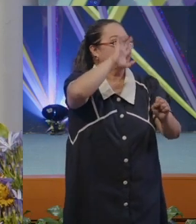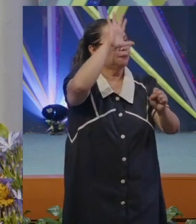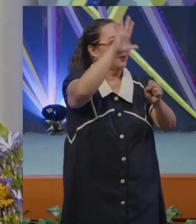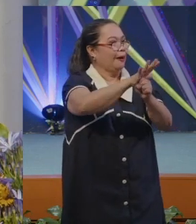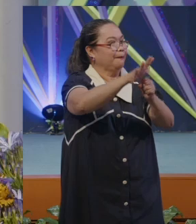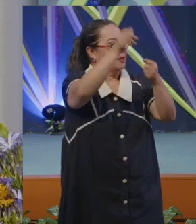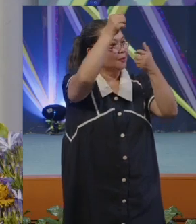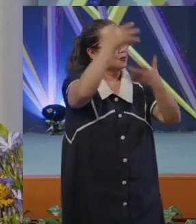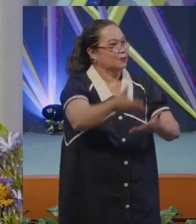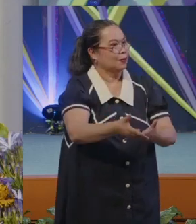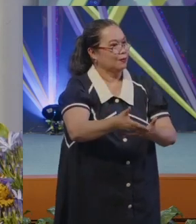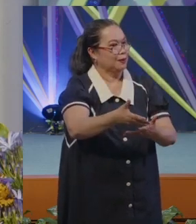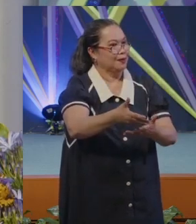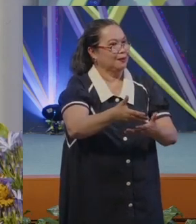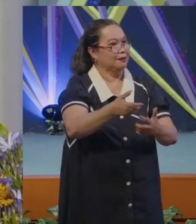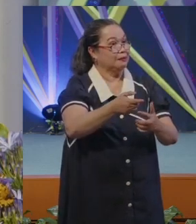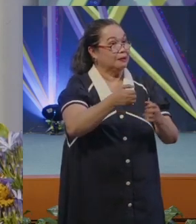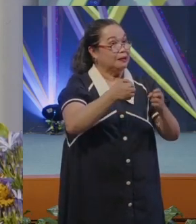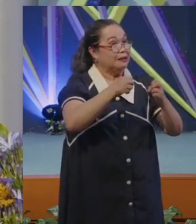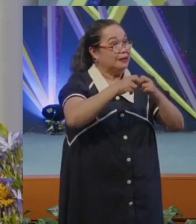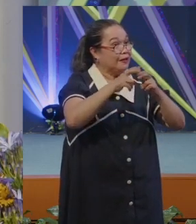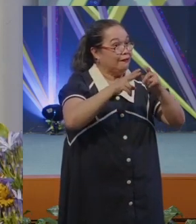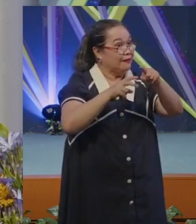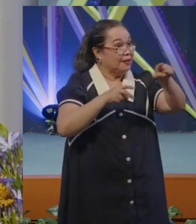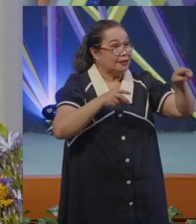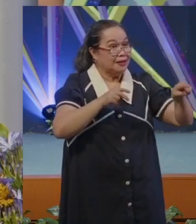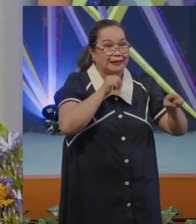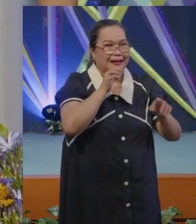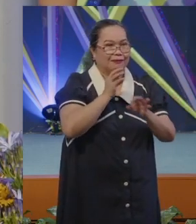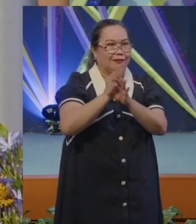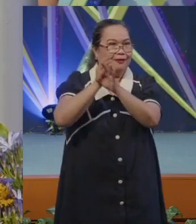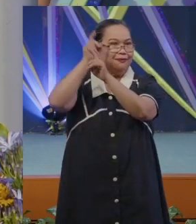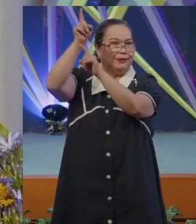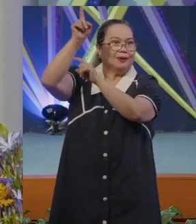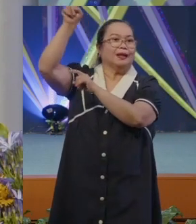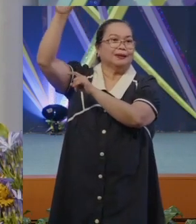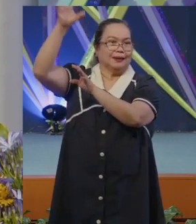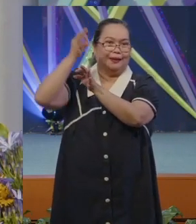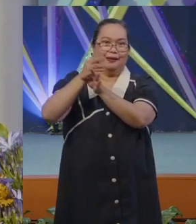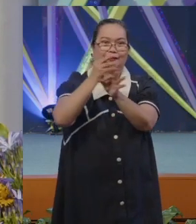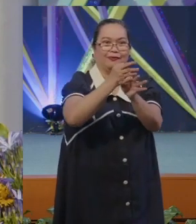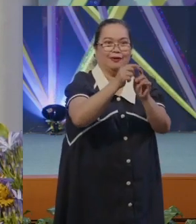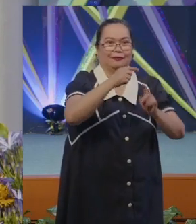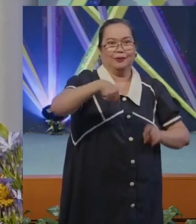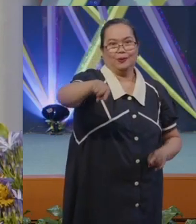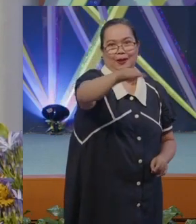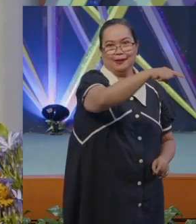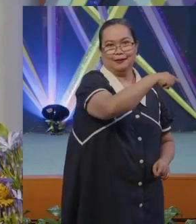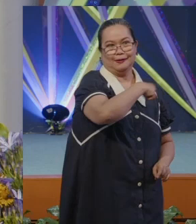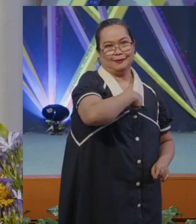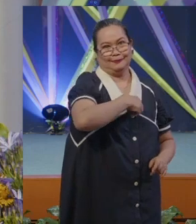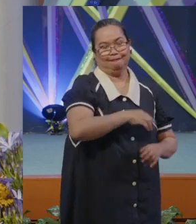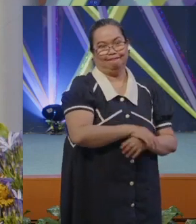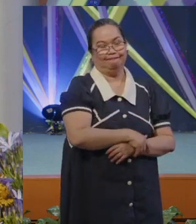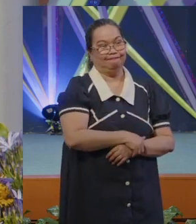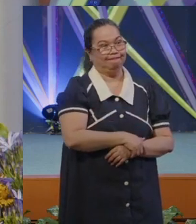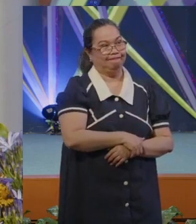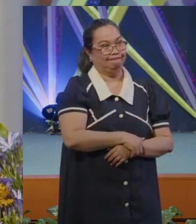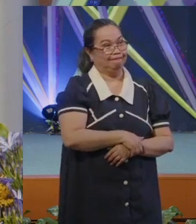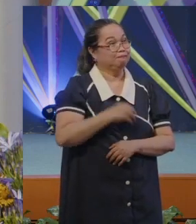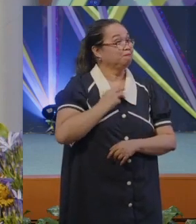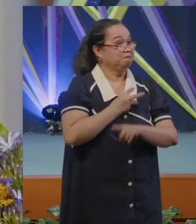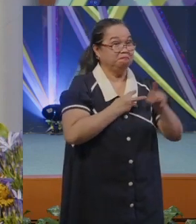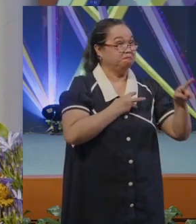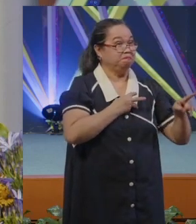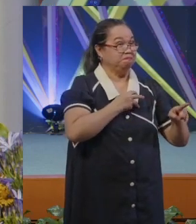Siya ay tapat kahit na hindi tayo tapat sa Kanya. Yan ang masakit eh. Hindi tayo tapat sa Kanya